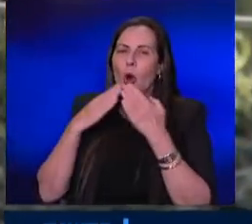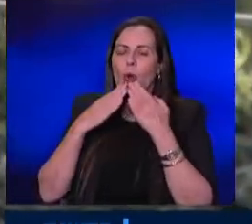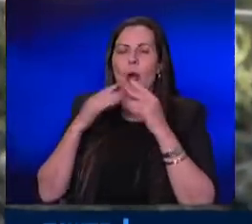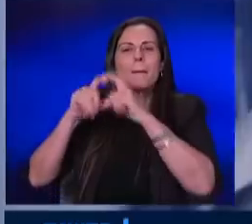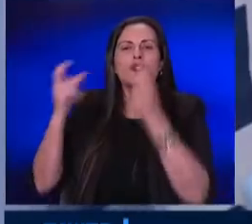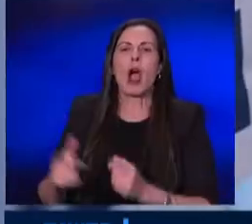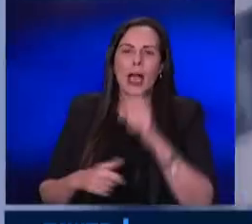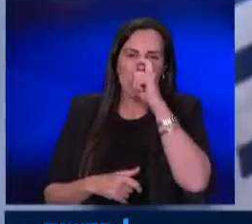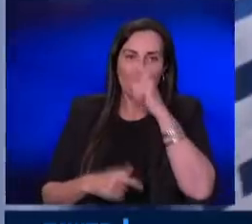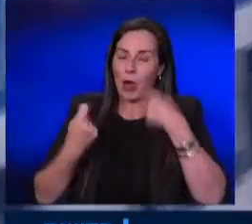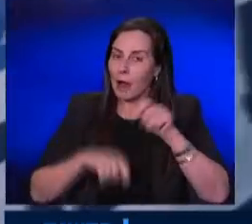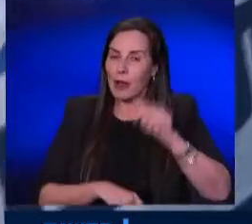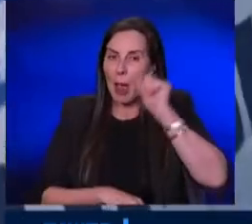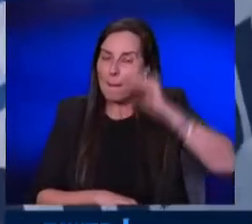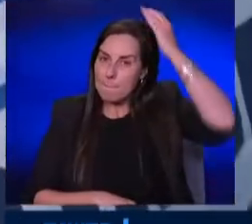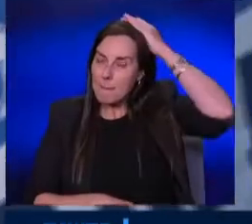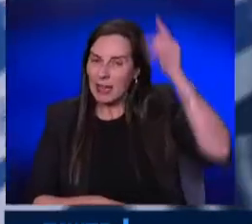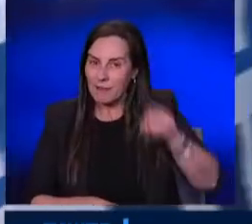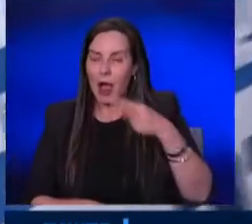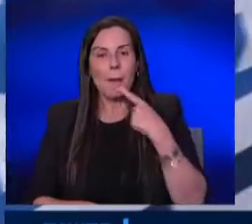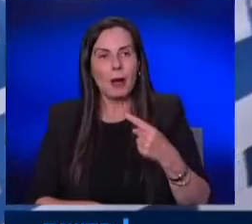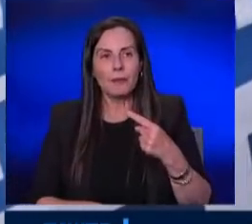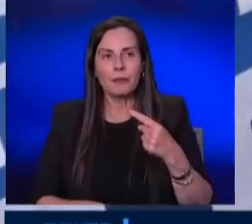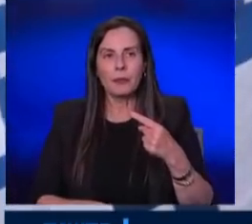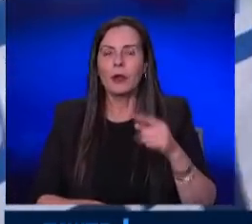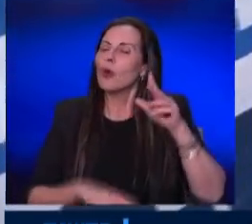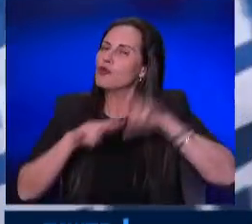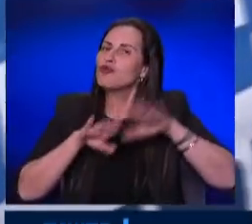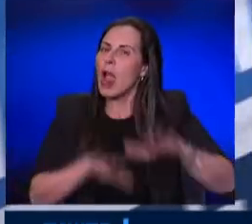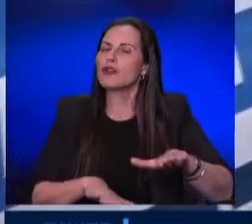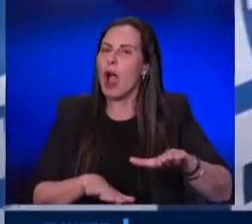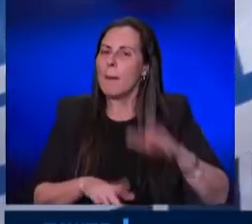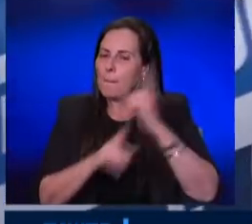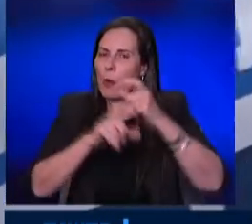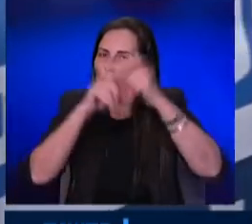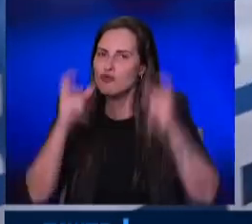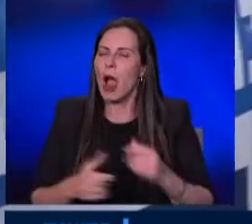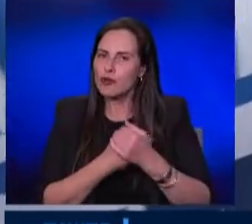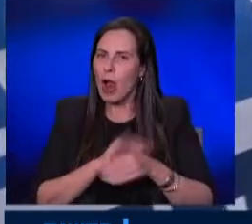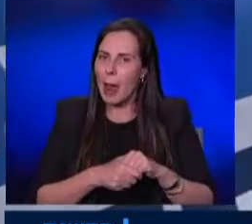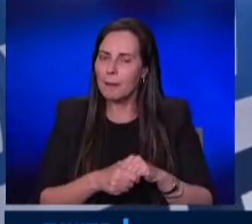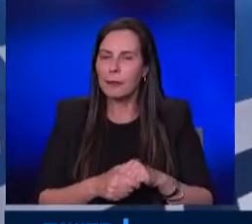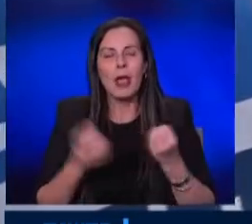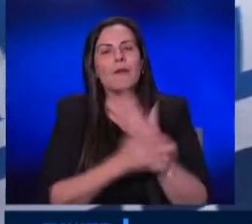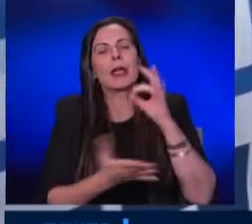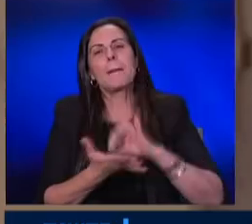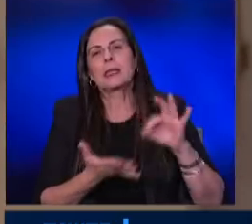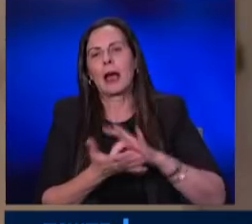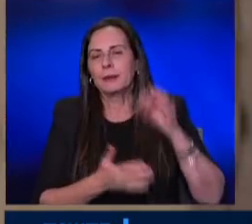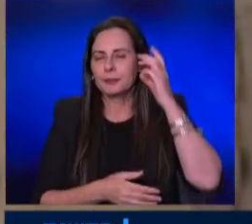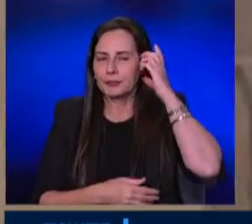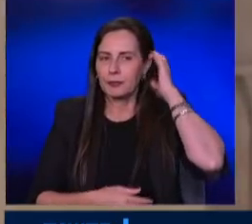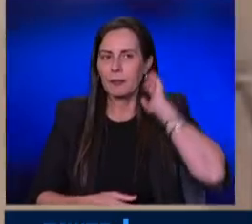יפו. חבר הכנסת בן גביר הודיע כי יעביר את הלילה בכיכר צה"ל הסמוכה לעיר העתיקה ויקים לשכה פרלמנטרית.